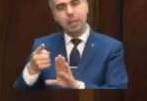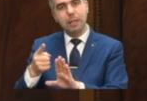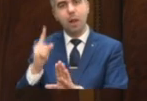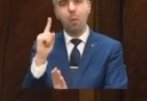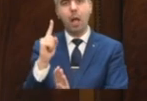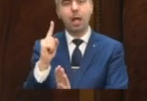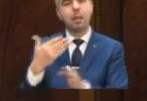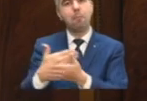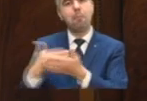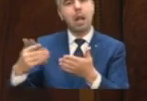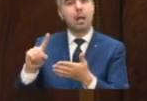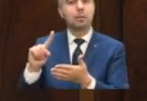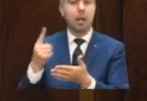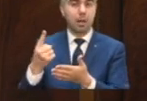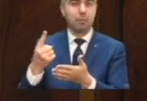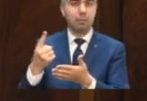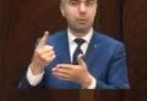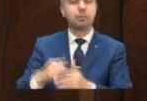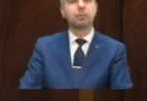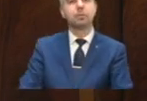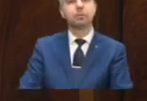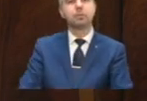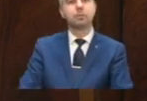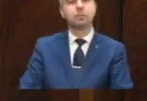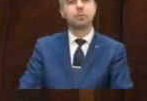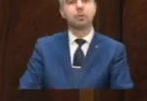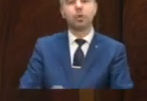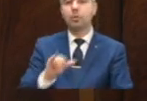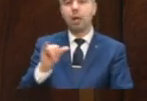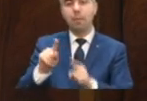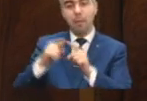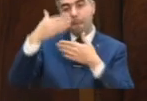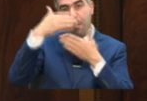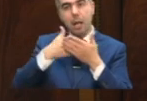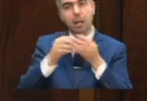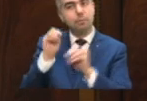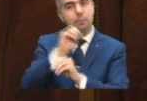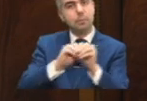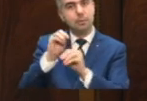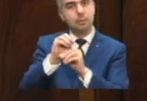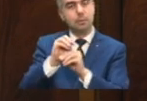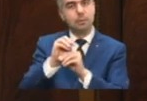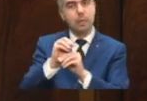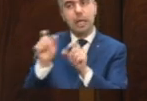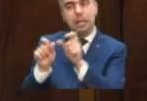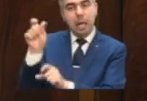15.1 مليار ديال الدرهم ديال رقم المعاملات اللي ما باقيش غادي يجي من الخارج، غادي يتصنع في المغرب. هادشي بداو فيه